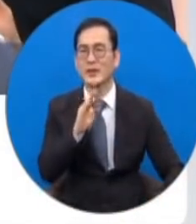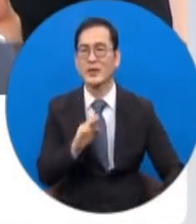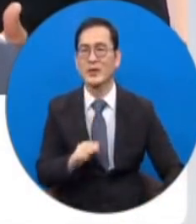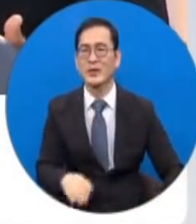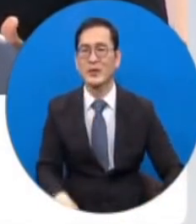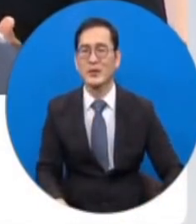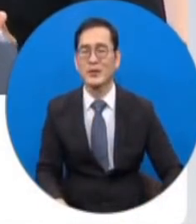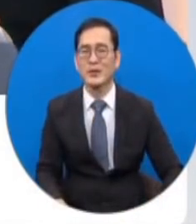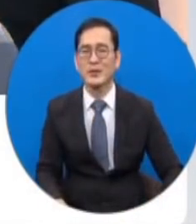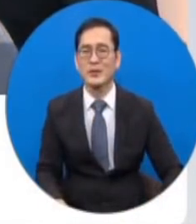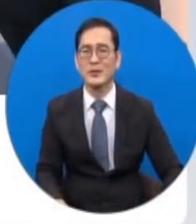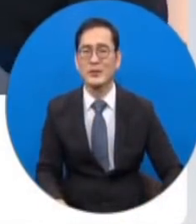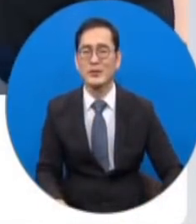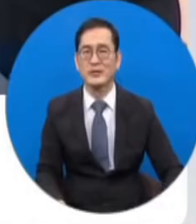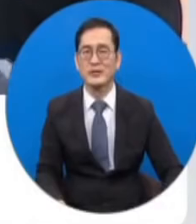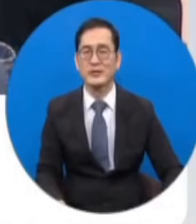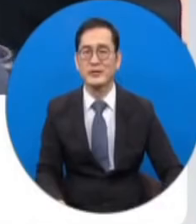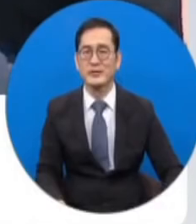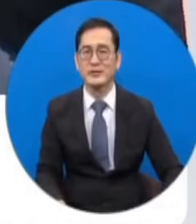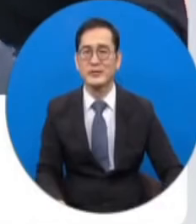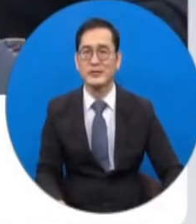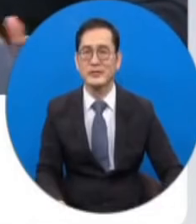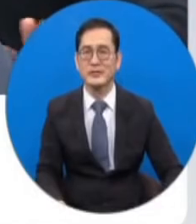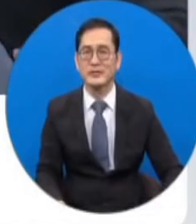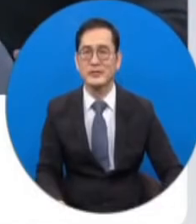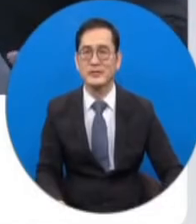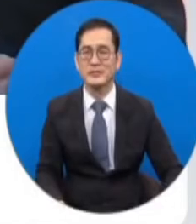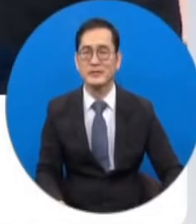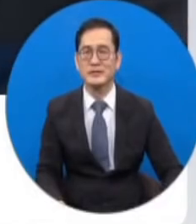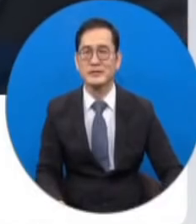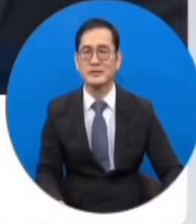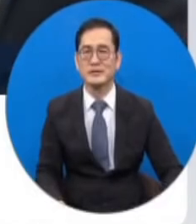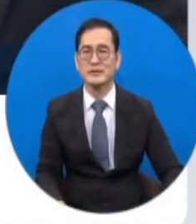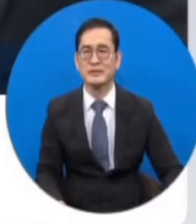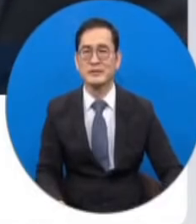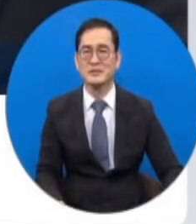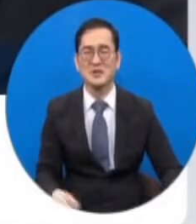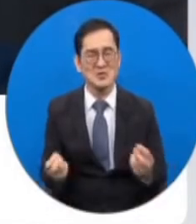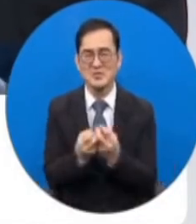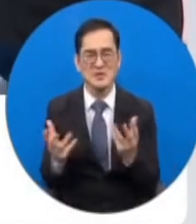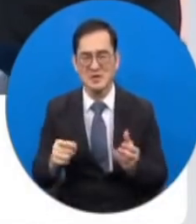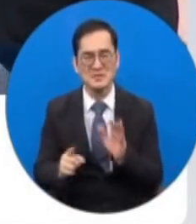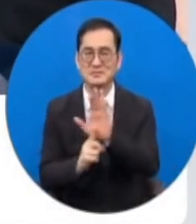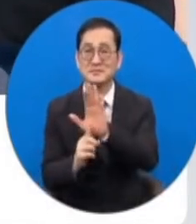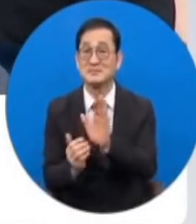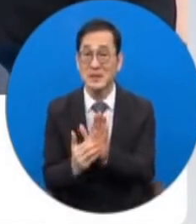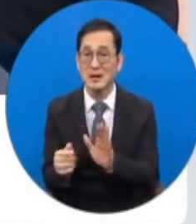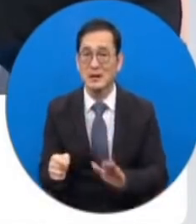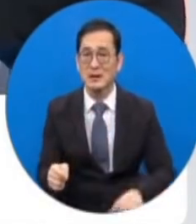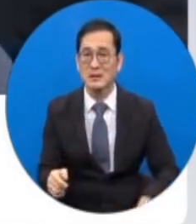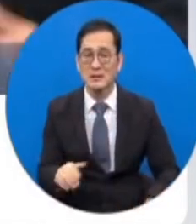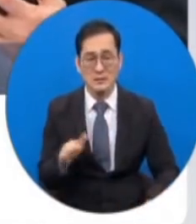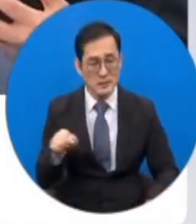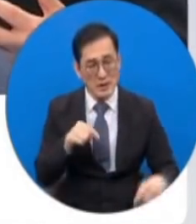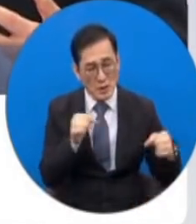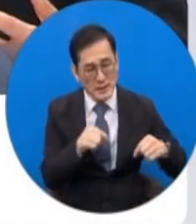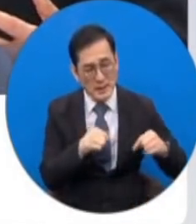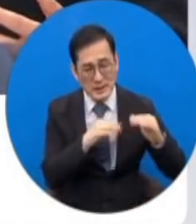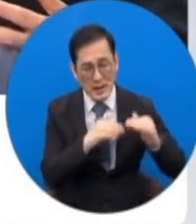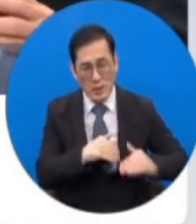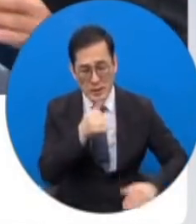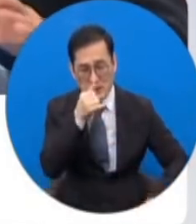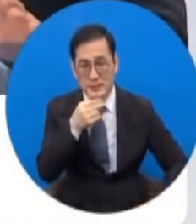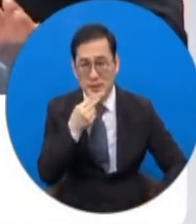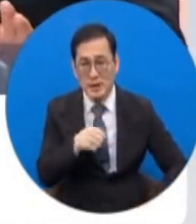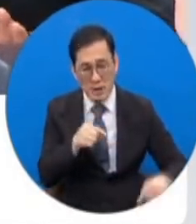수밖에 없을 수도 있어요 그래서 이제 그 부분을 우리가 별론으로 하고 예 그럼 협상 관련 있었느냐 없었느냐 전을 상식적으로 생각하면